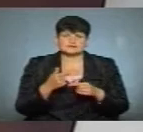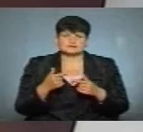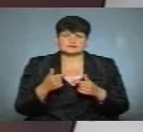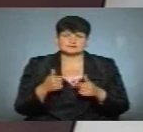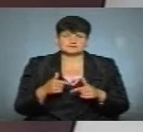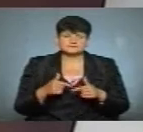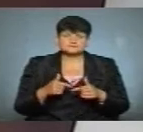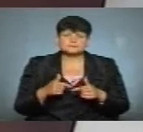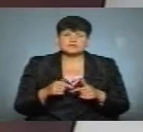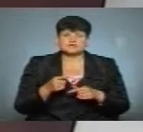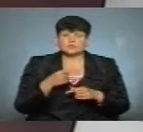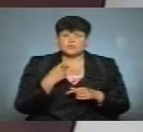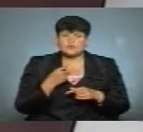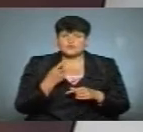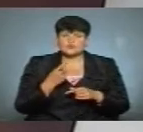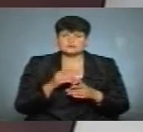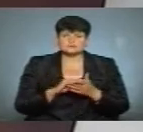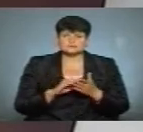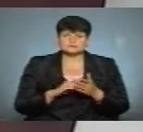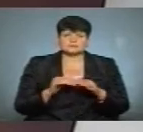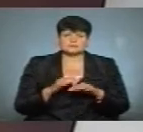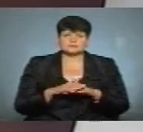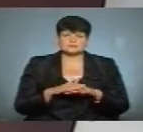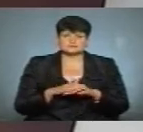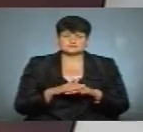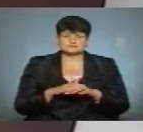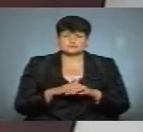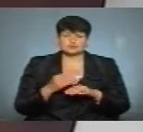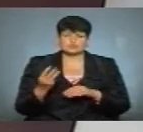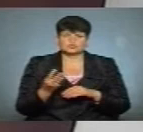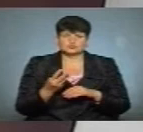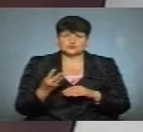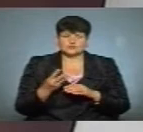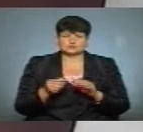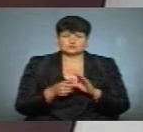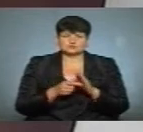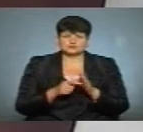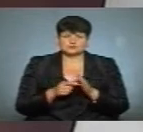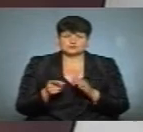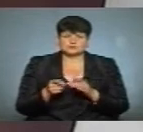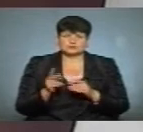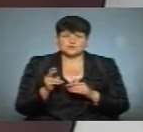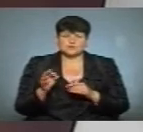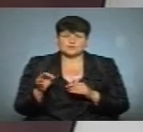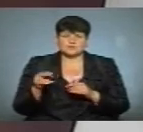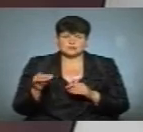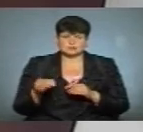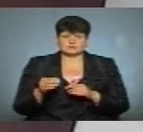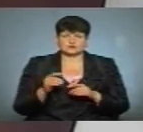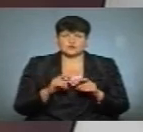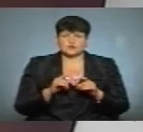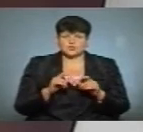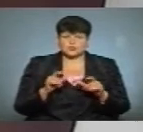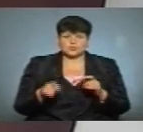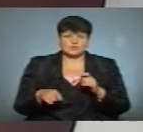Юрій Шанюк. За його словами, складали математику у 3 аудиторіях Тернопільського кооперативного коледжу.